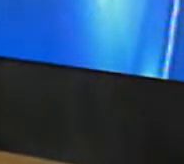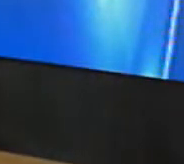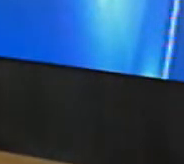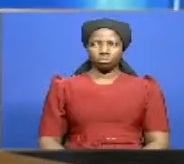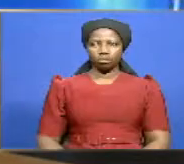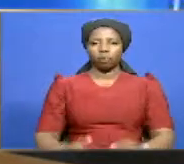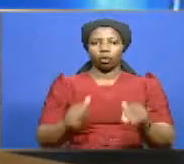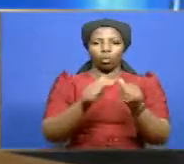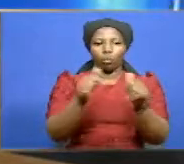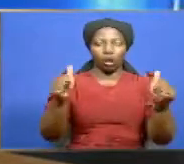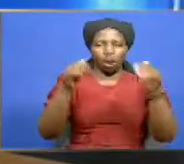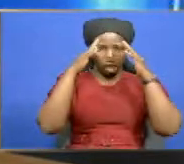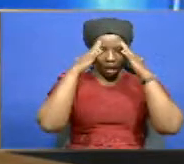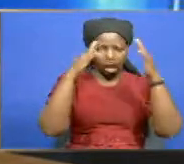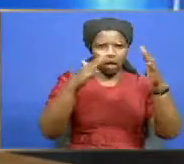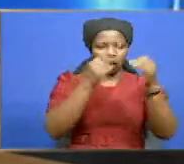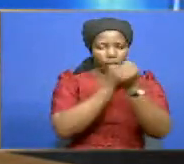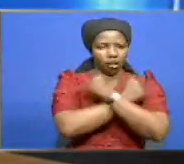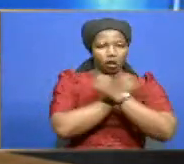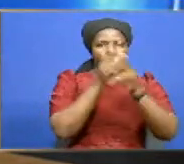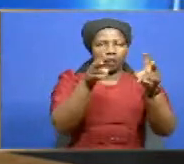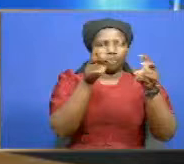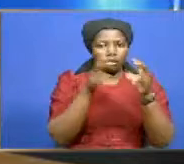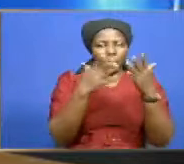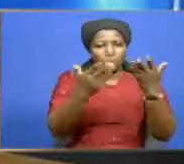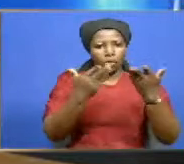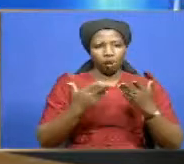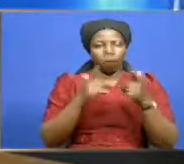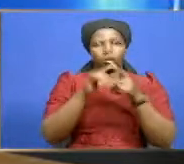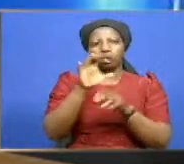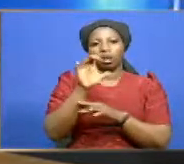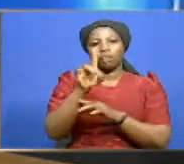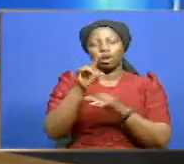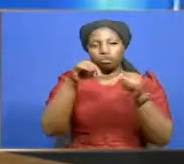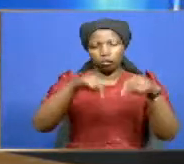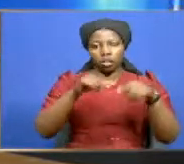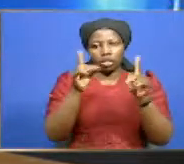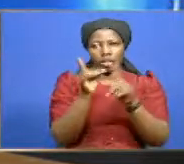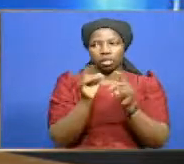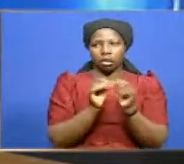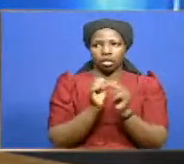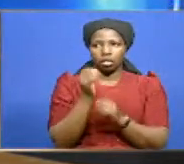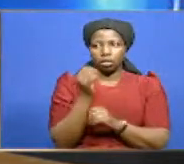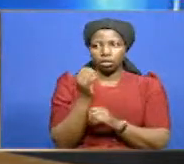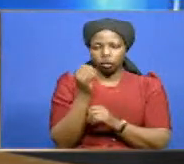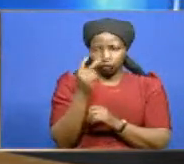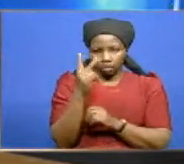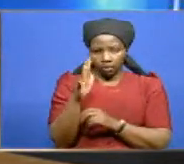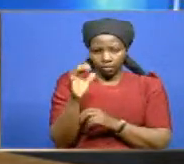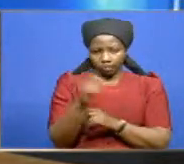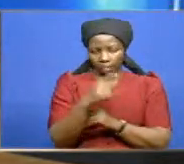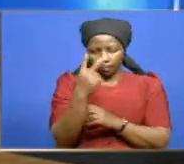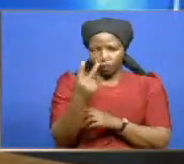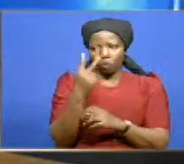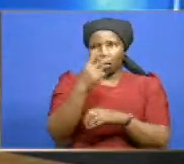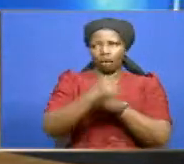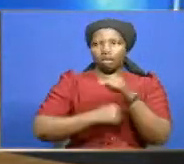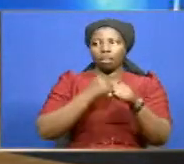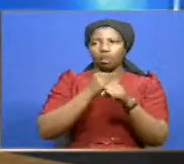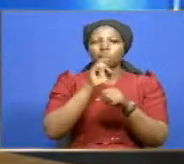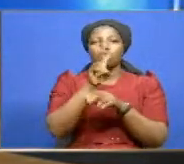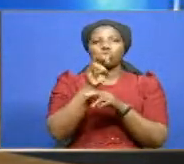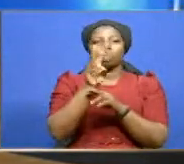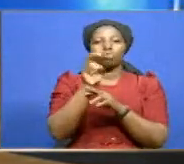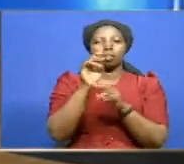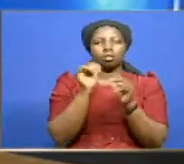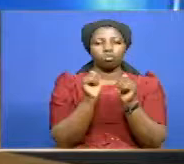Naam, hujambo mpenzi mtazamaji, karibu kwenye darubini ya Channel 1 leo ikiwa tarehe 25 mwezi wa pili mwaka 2020, ambapo kama